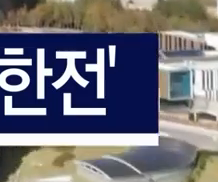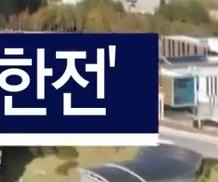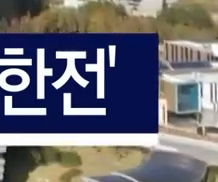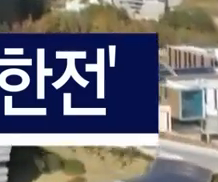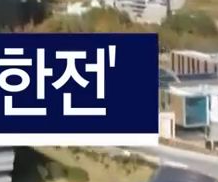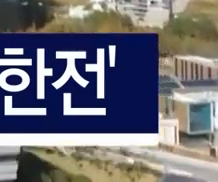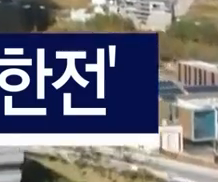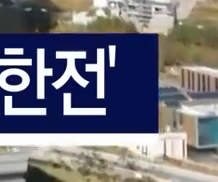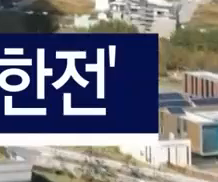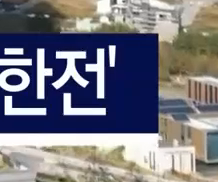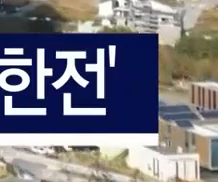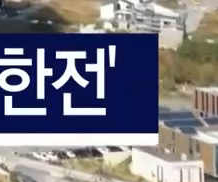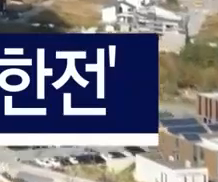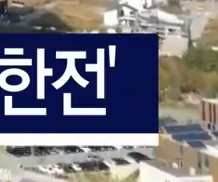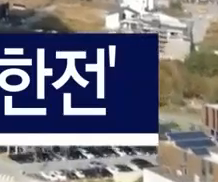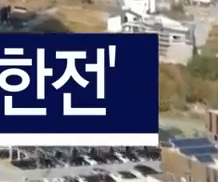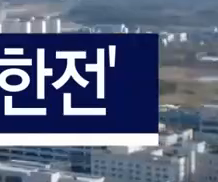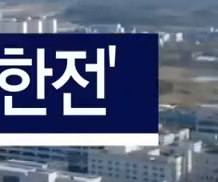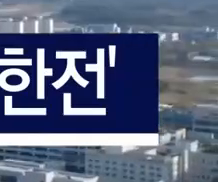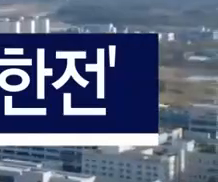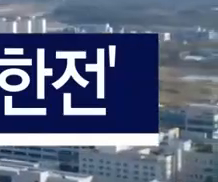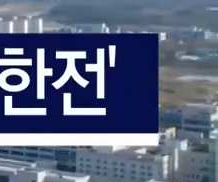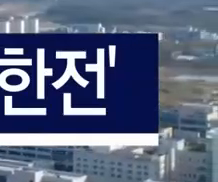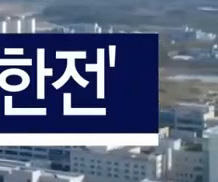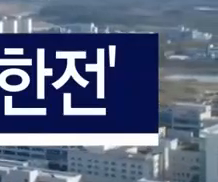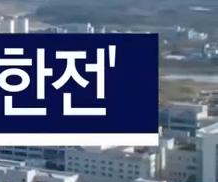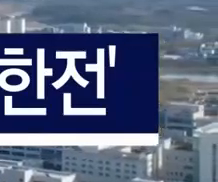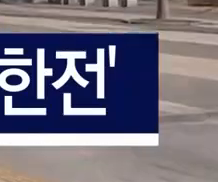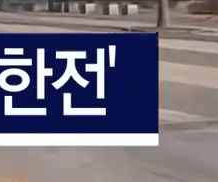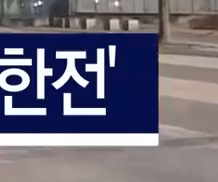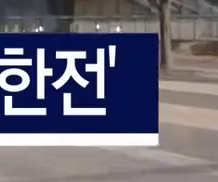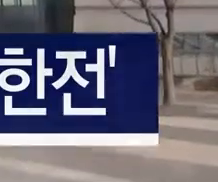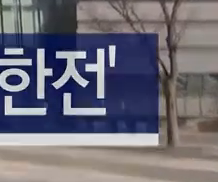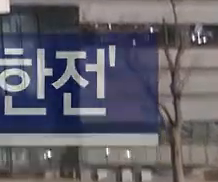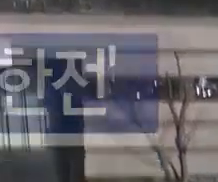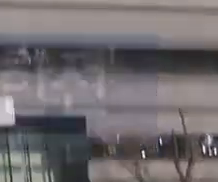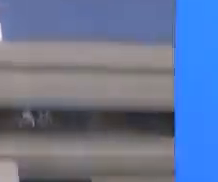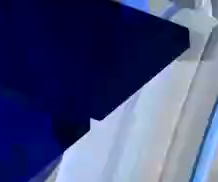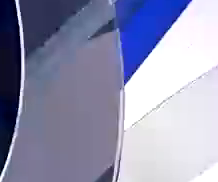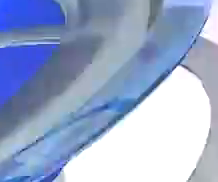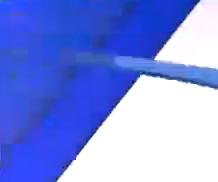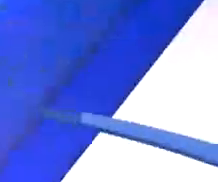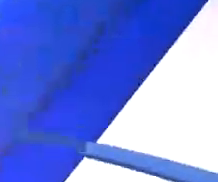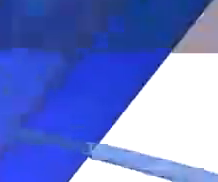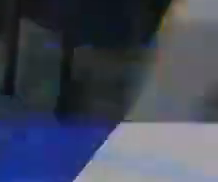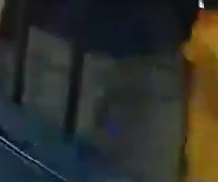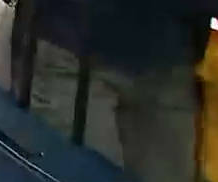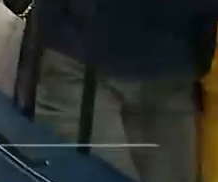인정했지만 징수할 수밖에 없다고 주장해 해당 업체는 분통을 터뜨렸습니다.